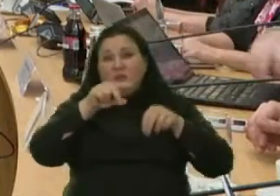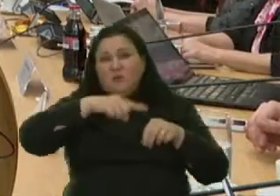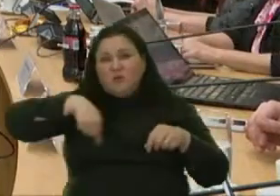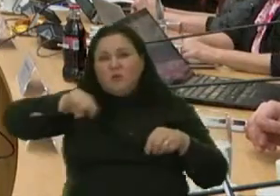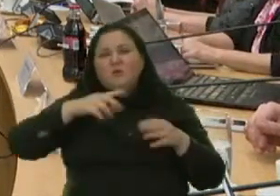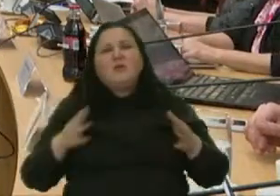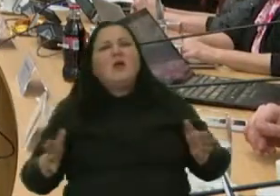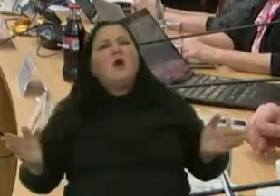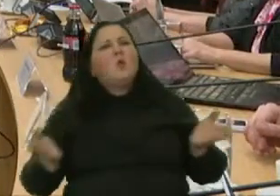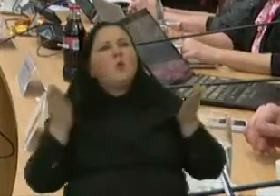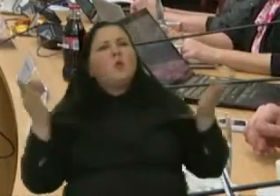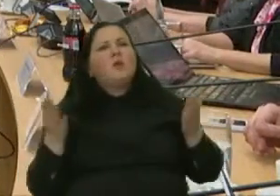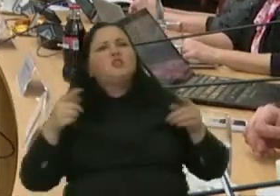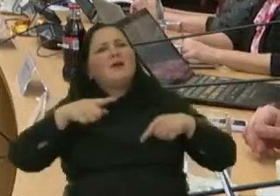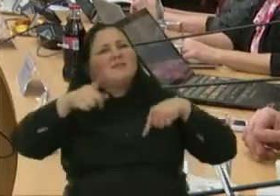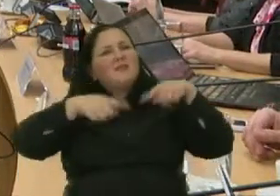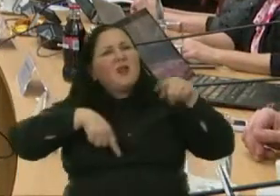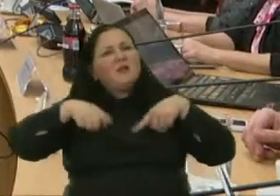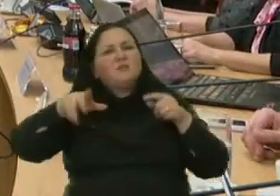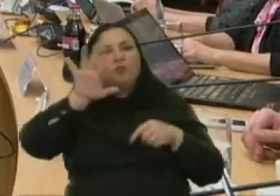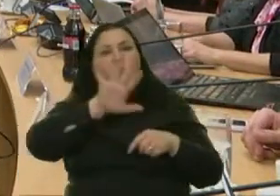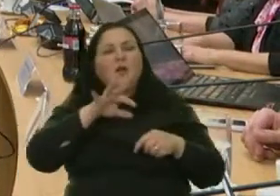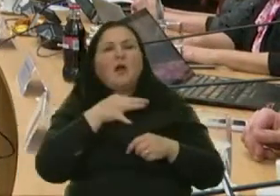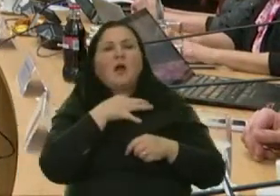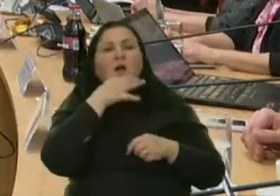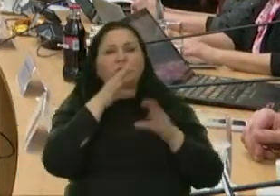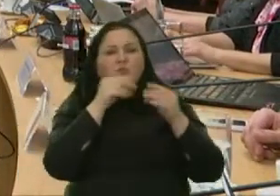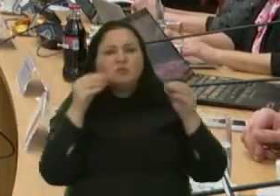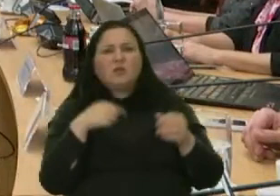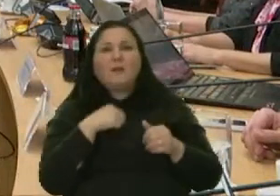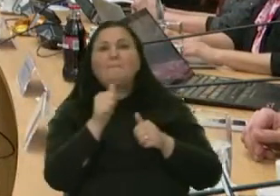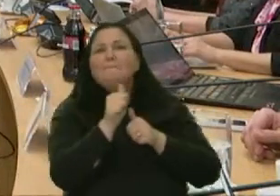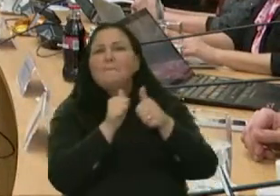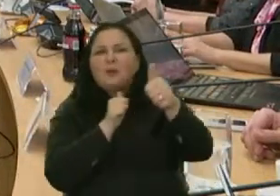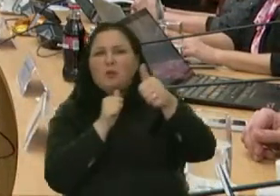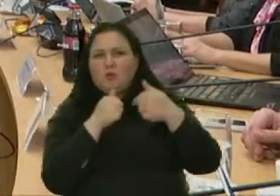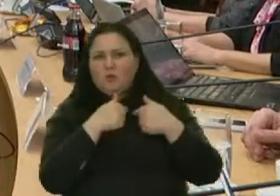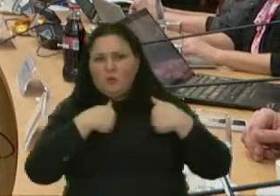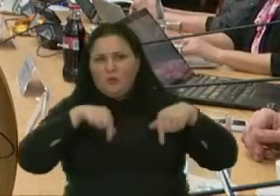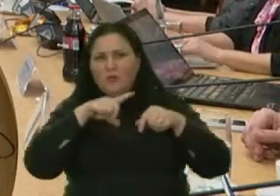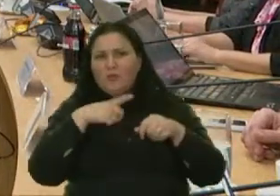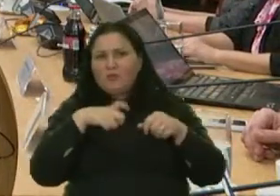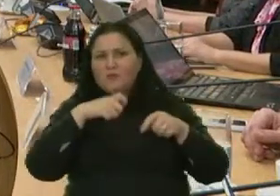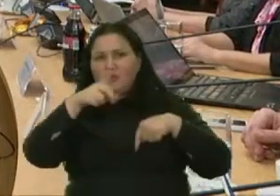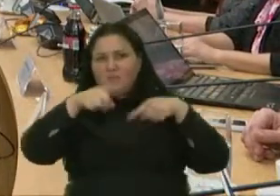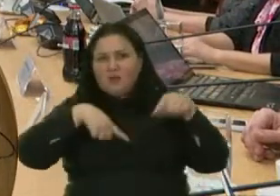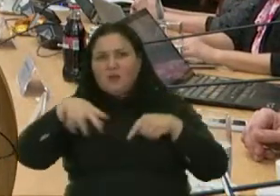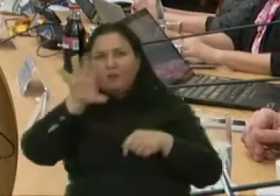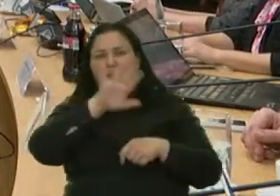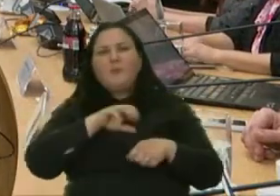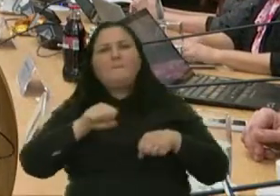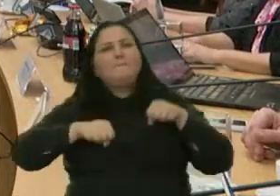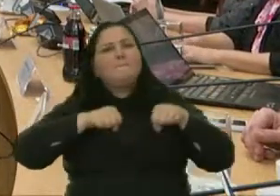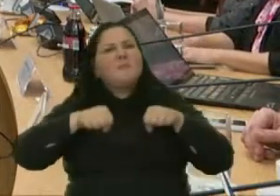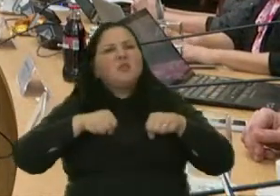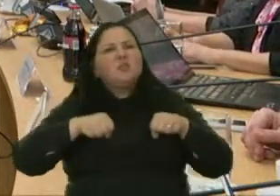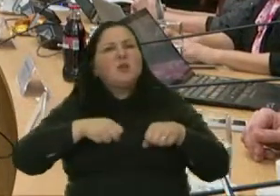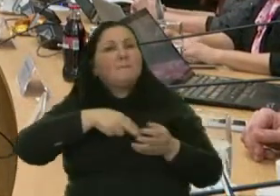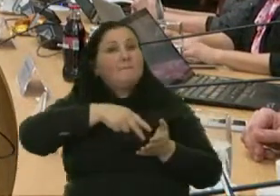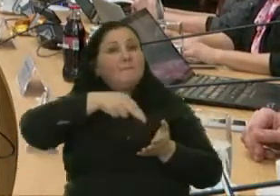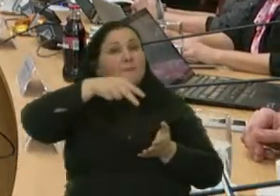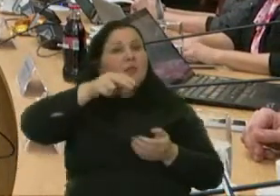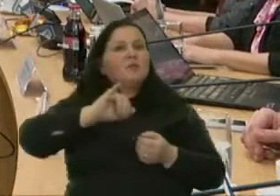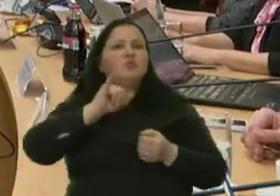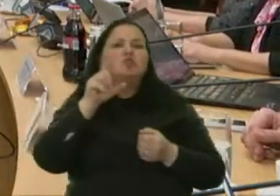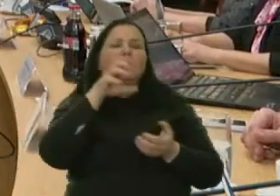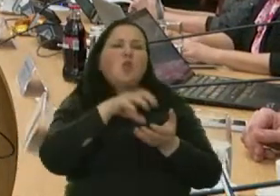transportul public am menționat de mai multe ori că prioritatea noastră este este transportul public bicicletele pietonii și abia